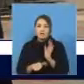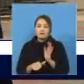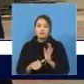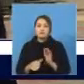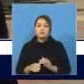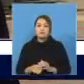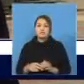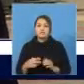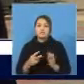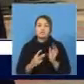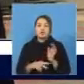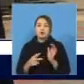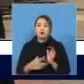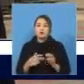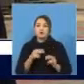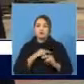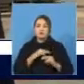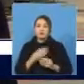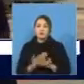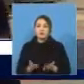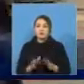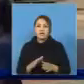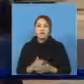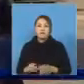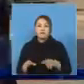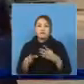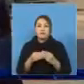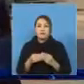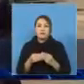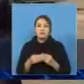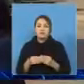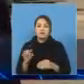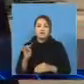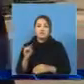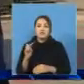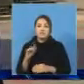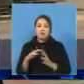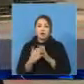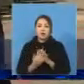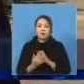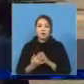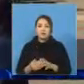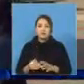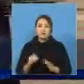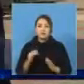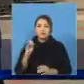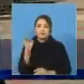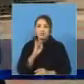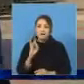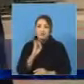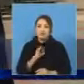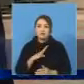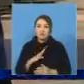23 еңбек еріне арналған поста мен тақта қойылады. Сонымен бірге Ырғыз ауылының тарихын баян